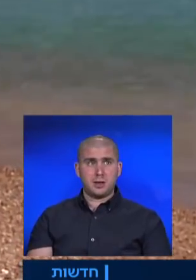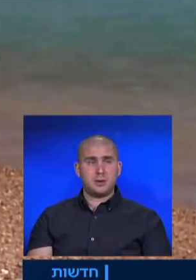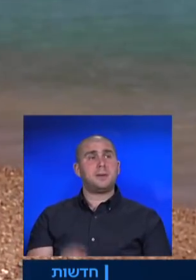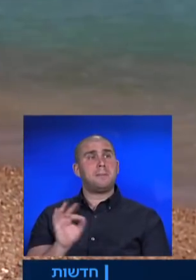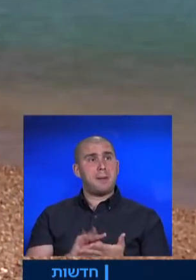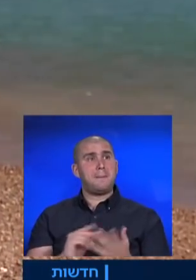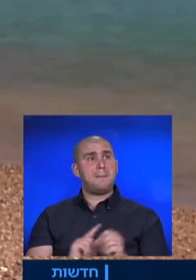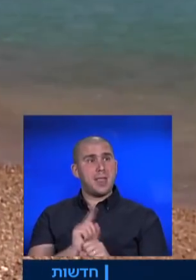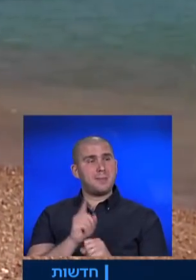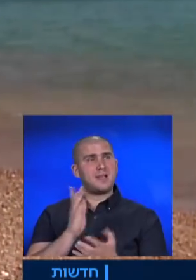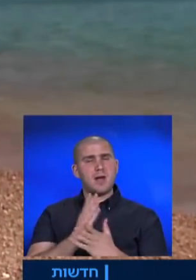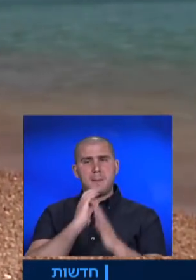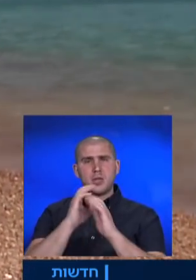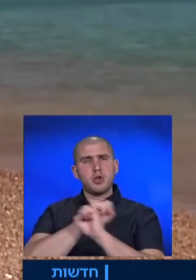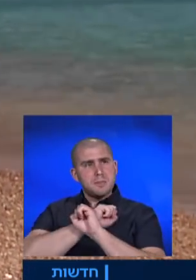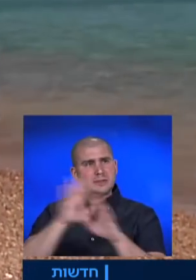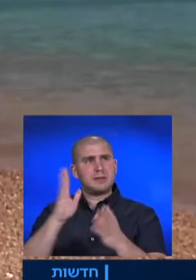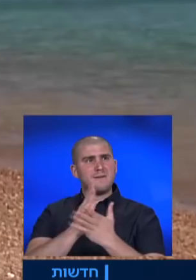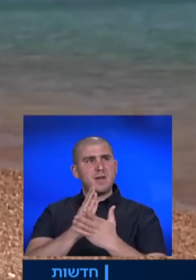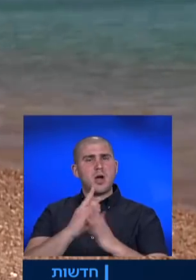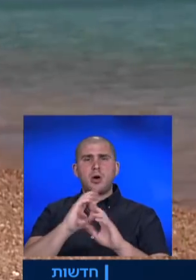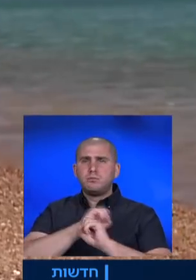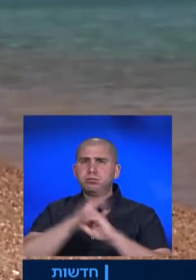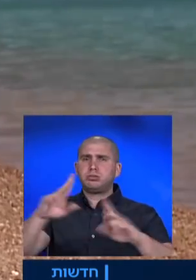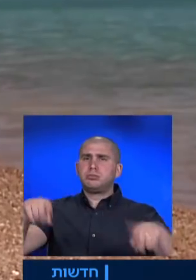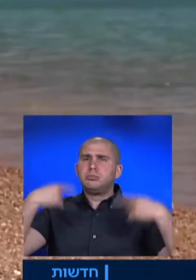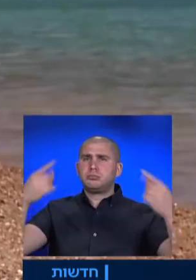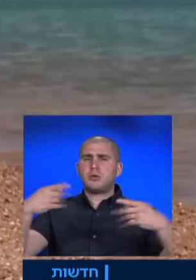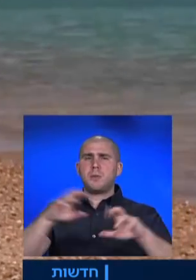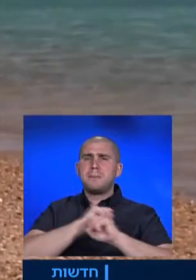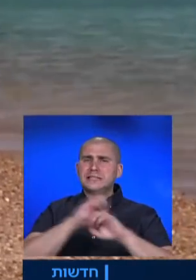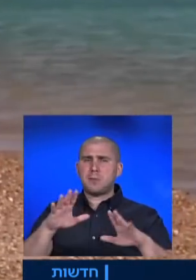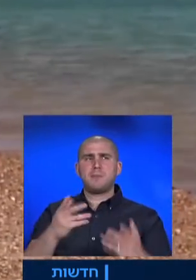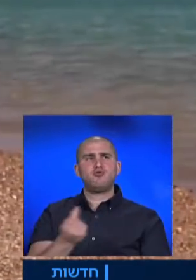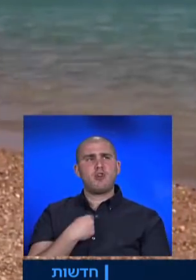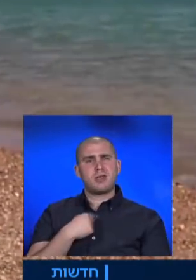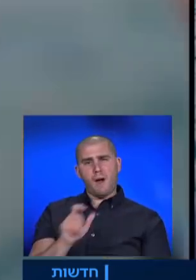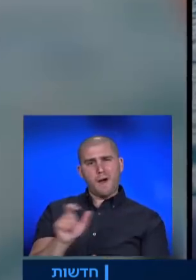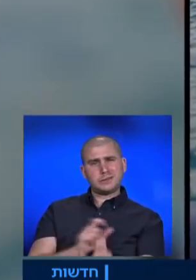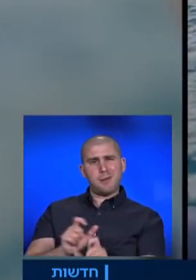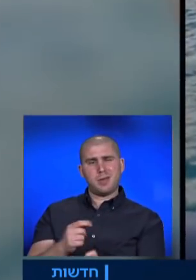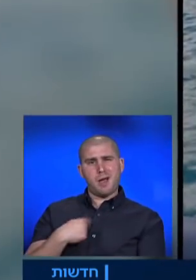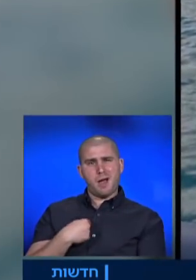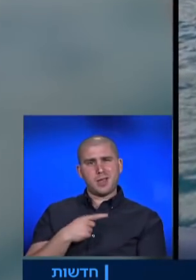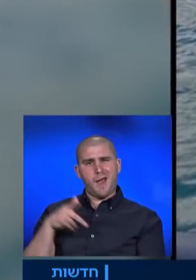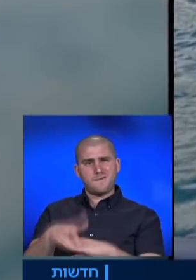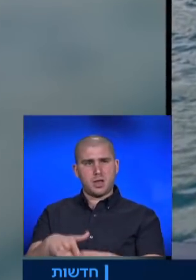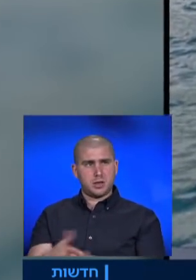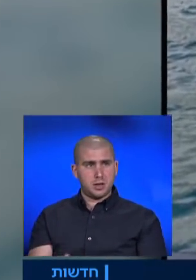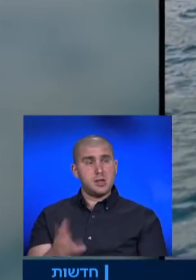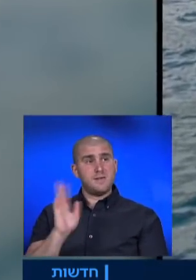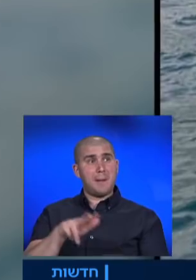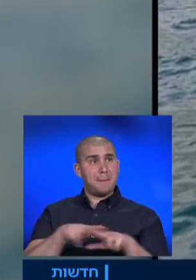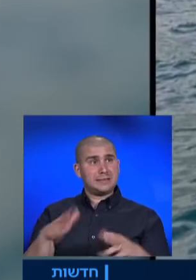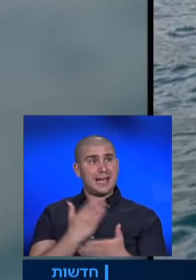יוצאת בתקשורת, יוצאות ויוצאות עוד הודעות, שאני חסמתי אותה, שאני הפרעתי לה. וגם בארץ החליטו שהיא